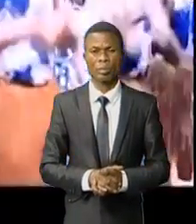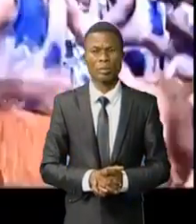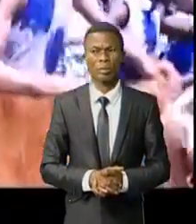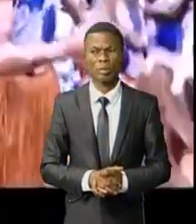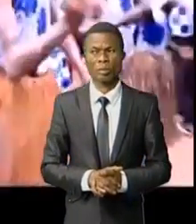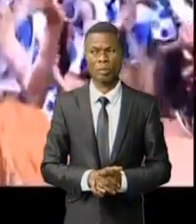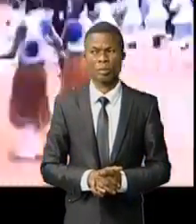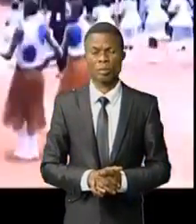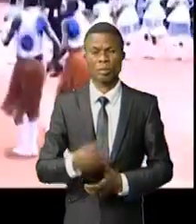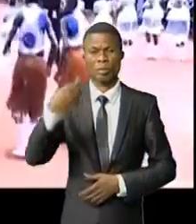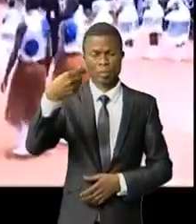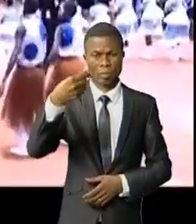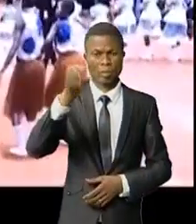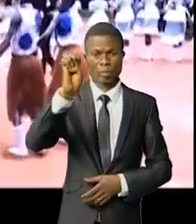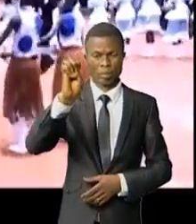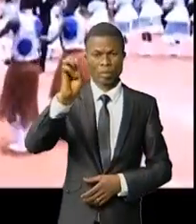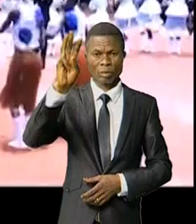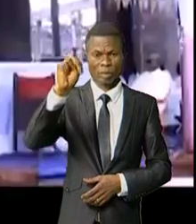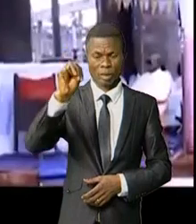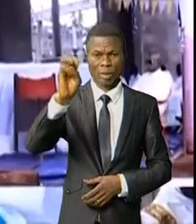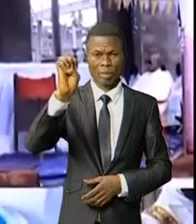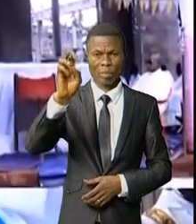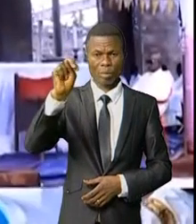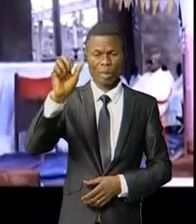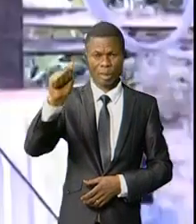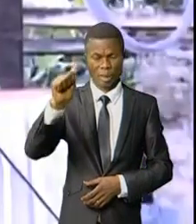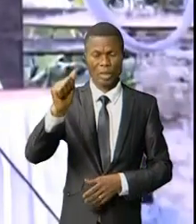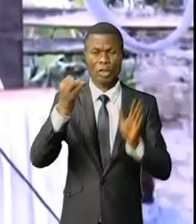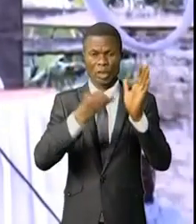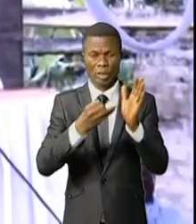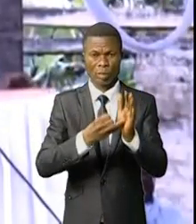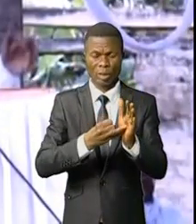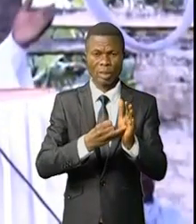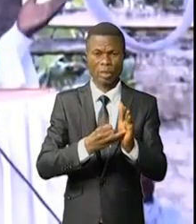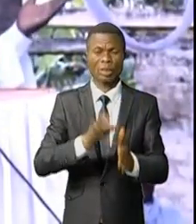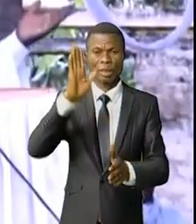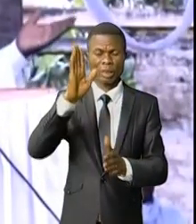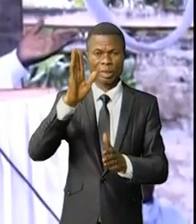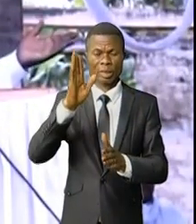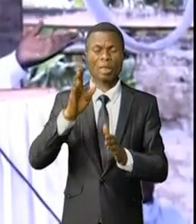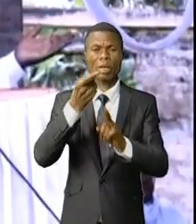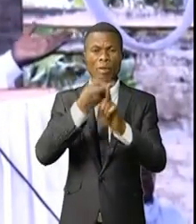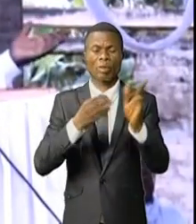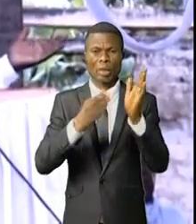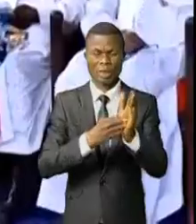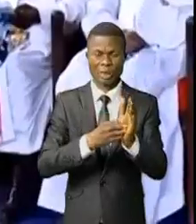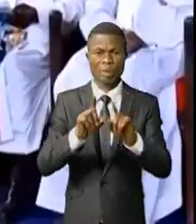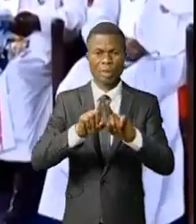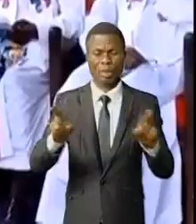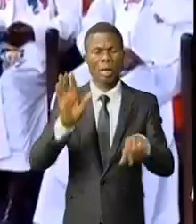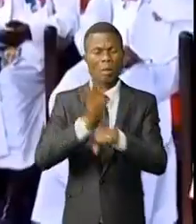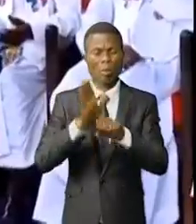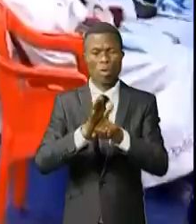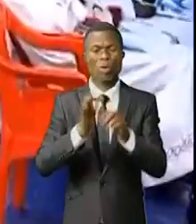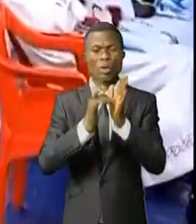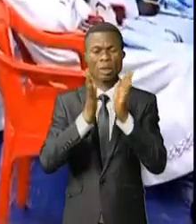À Guémena, dans le Sud-Ubangi, ce dimanche 25 septembre 2021 n'a pas été une journée comme toutes les autres. Tôt le matin, les fidèles catholiques ont pris